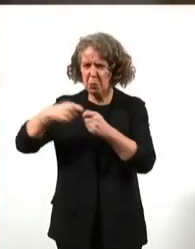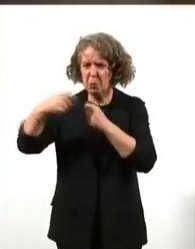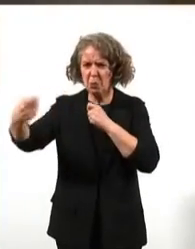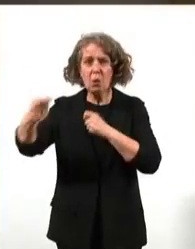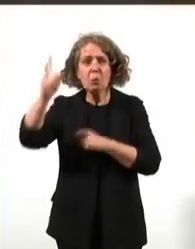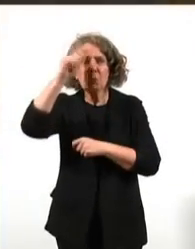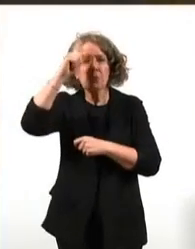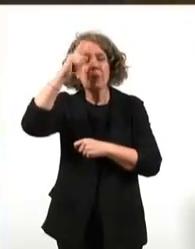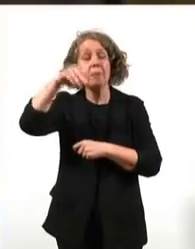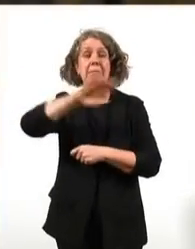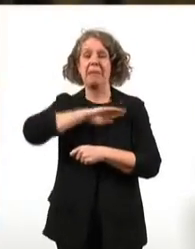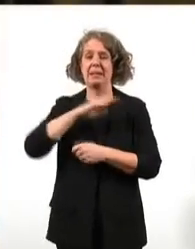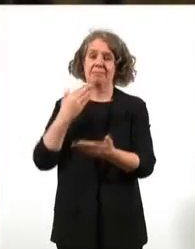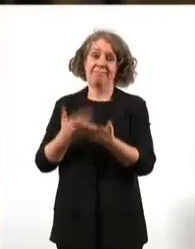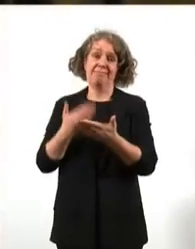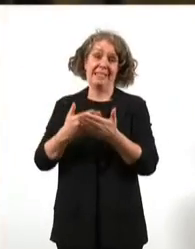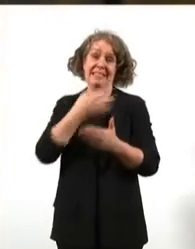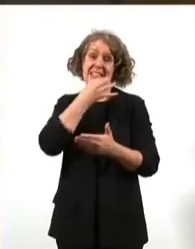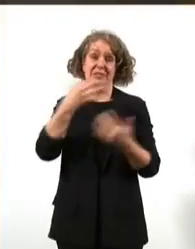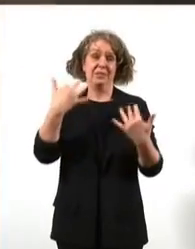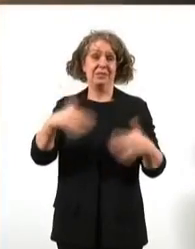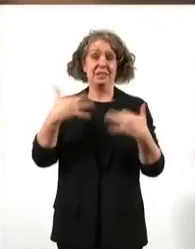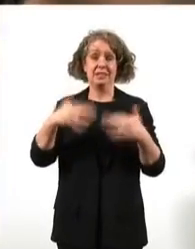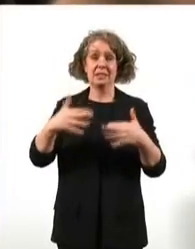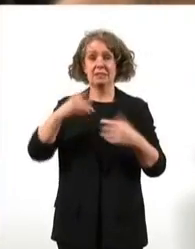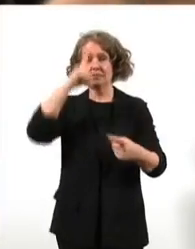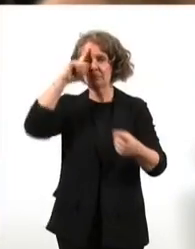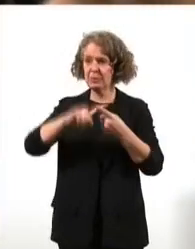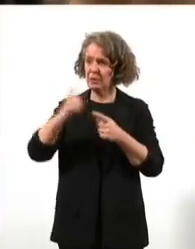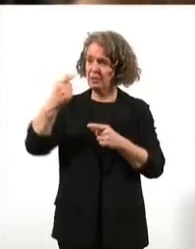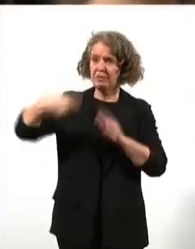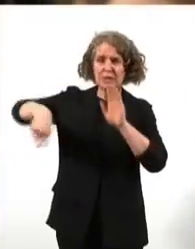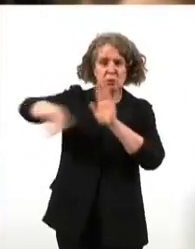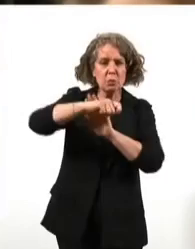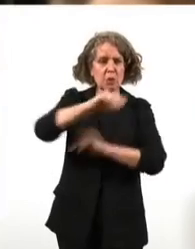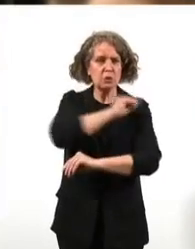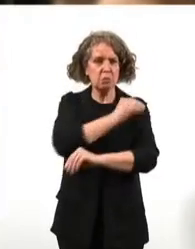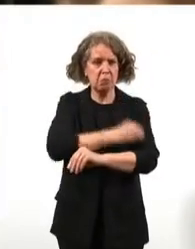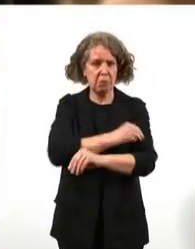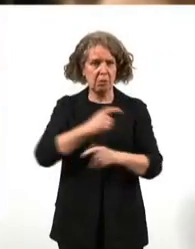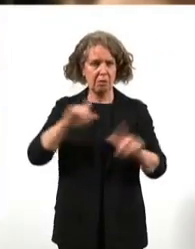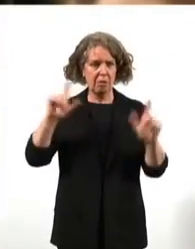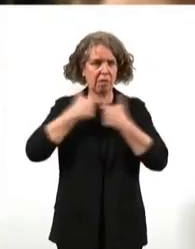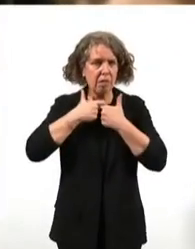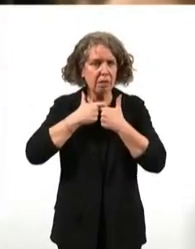disait, c'est l'accessibilité. En fait, il y a une accessibilité de financement au sport, il y a une accessibilité d'avoir